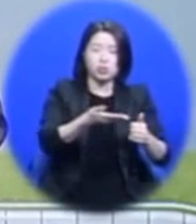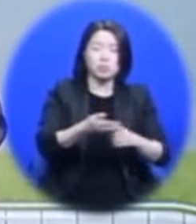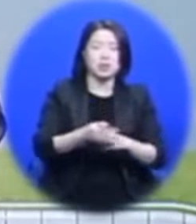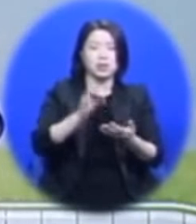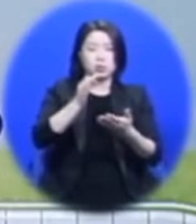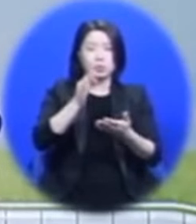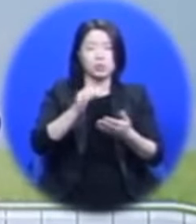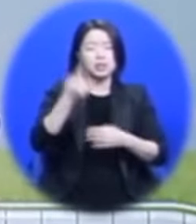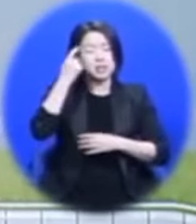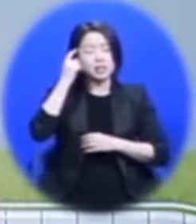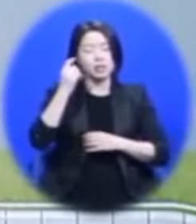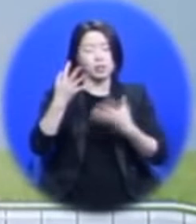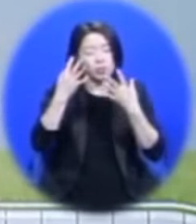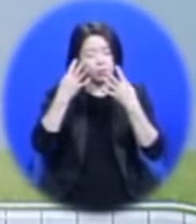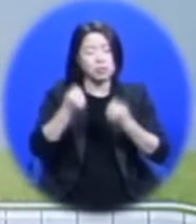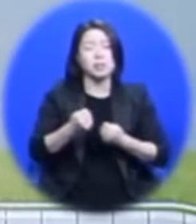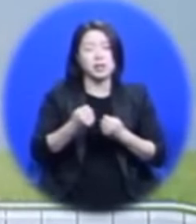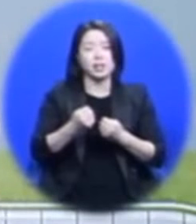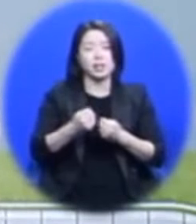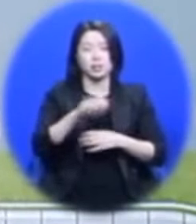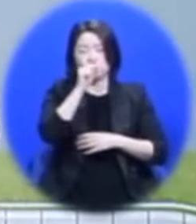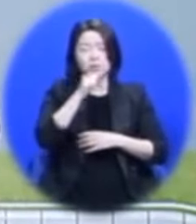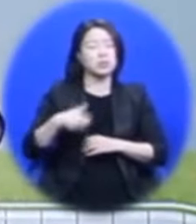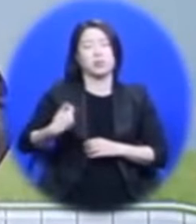이거 얼마나 수지 맞은 것인지 모르겠습니다.